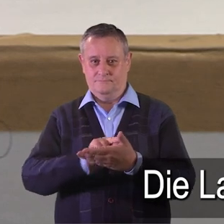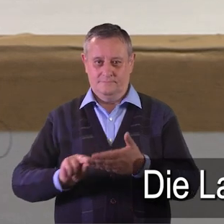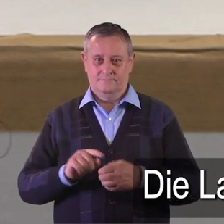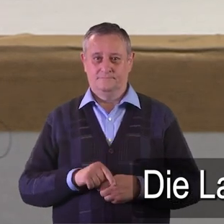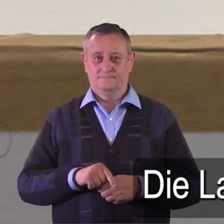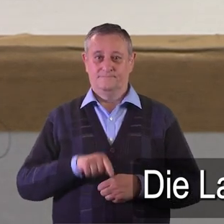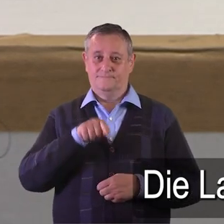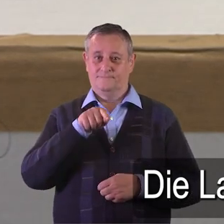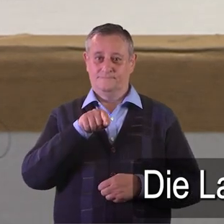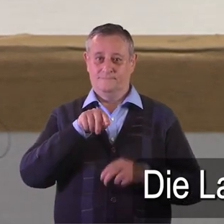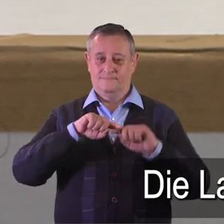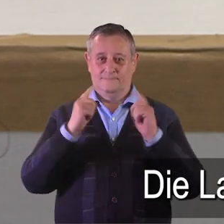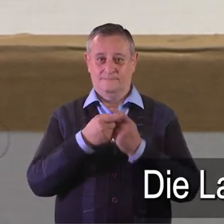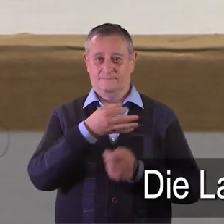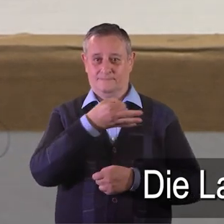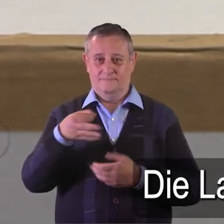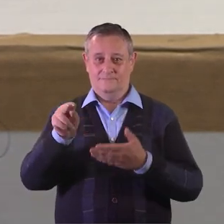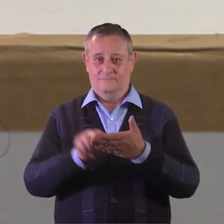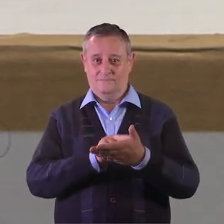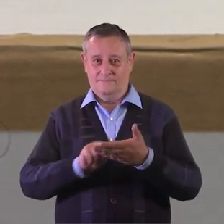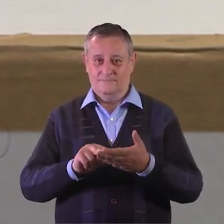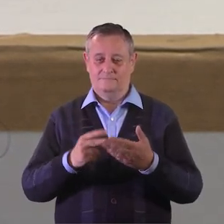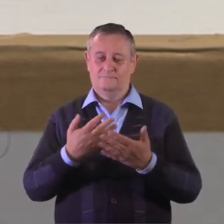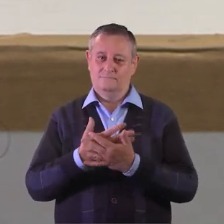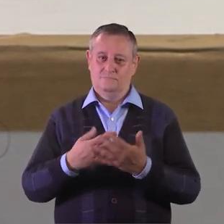die Landtagswahlen sind wichtige Wahlen